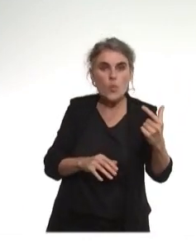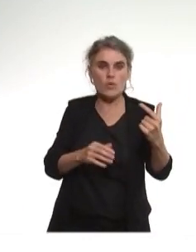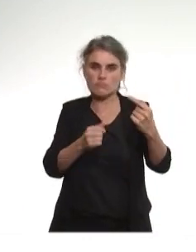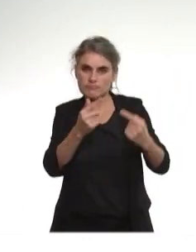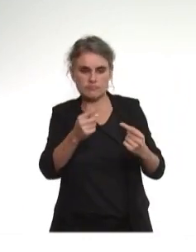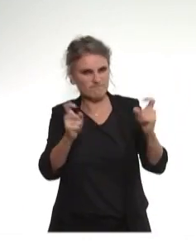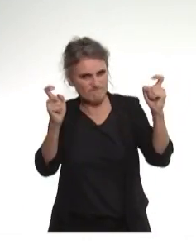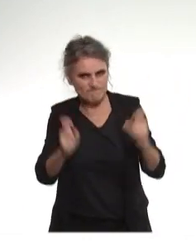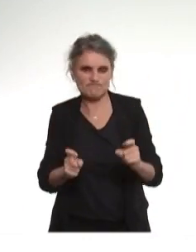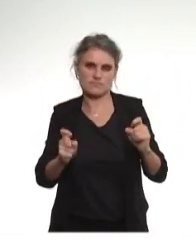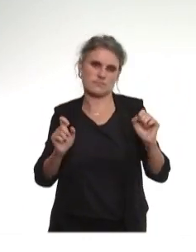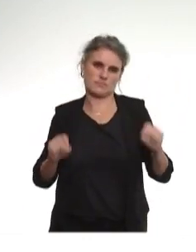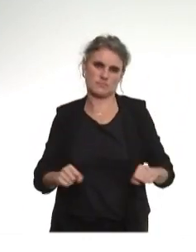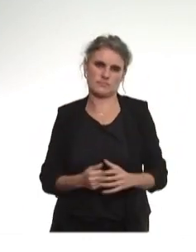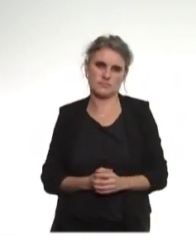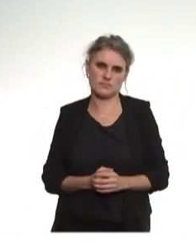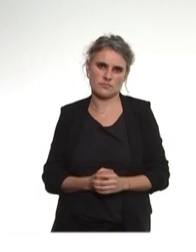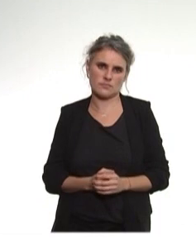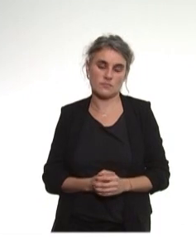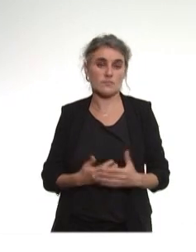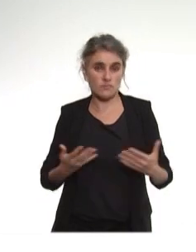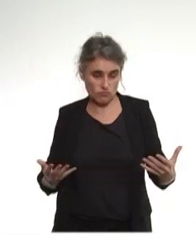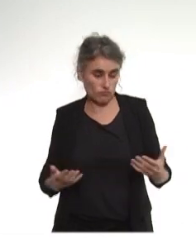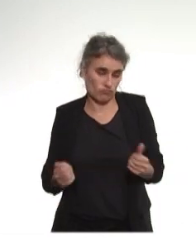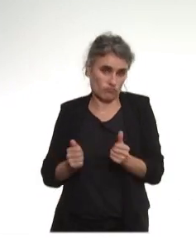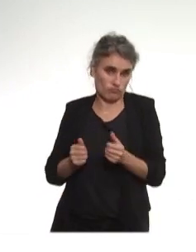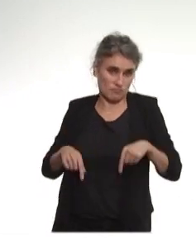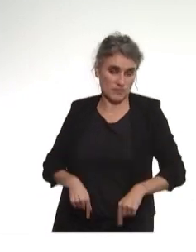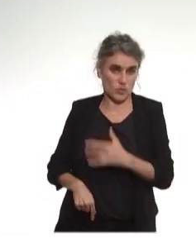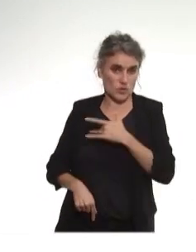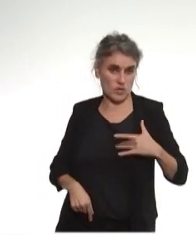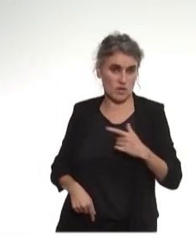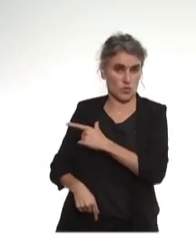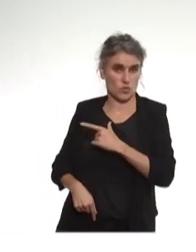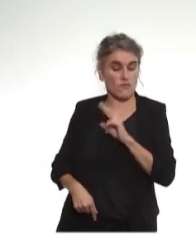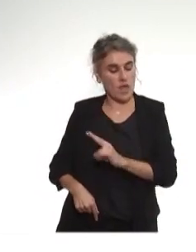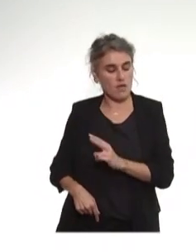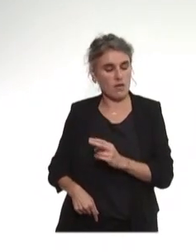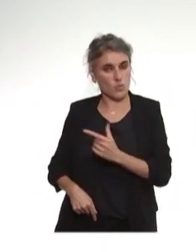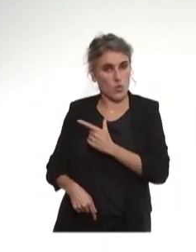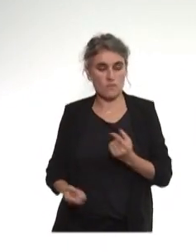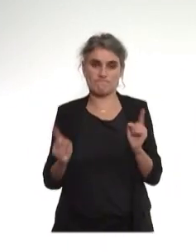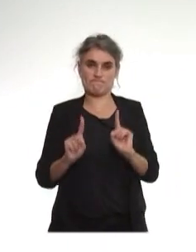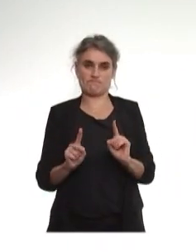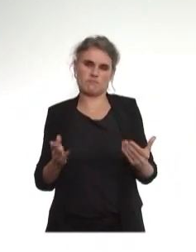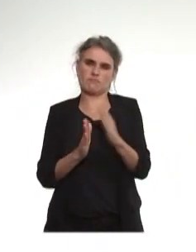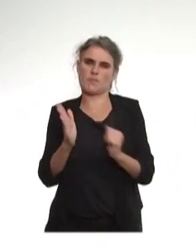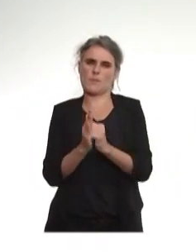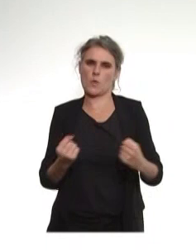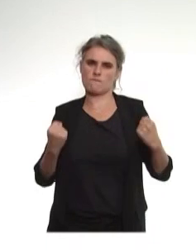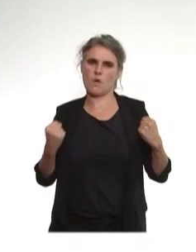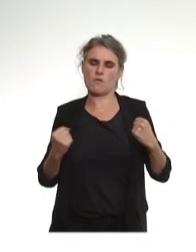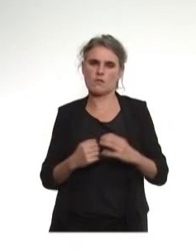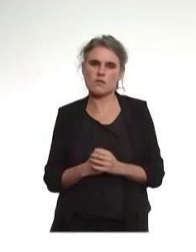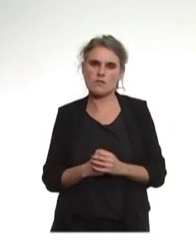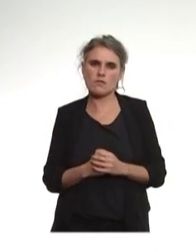économie vous le voyez ce que nous voulons faire avec olivier verrons je pense qu'il ya un caractère très symbolique notre présence à tous les deux ce soir c'est